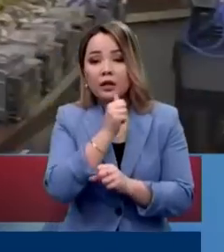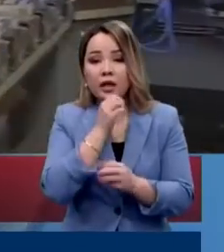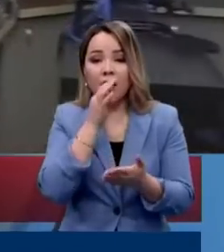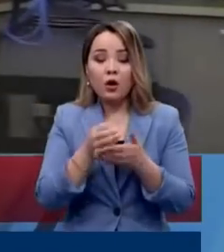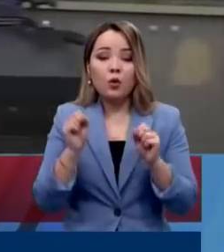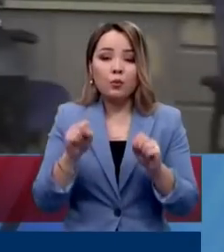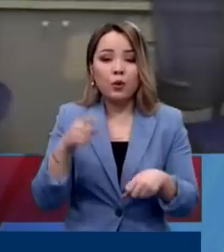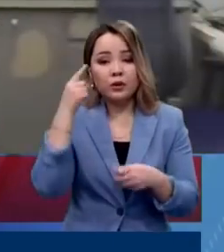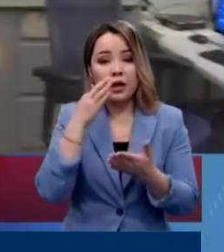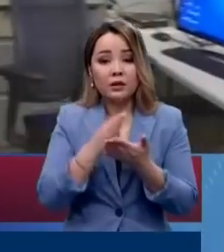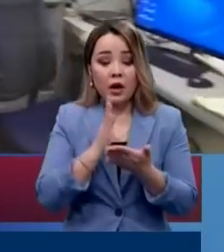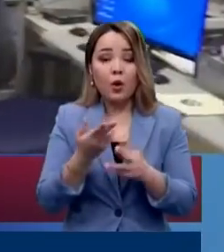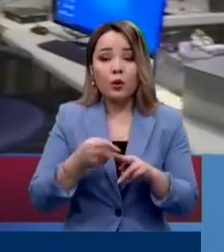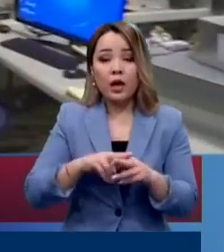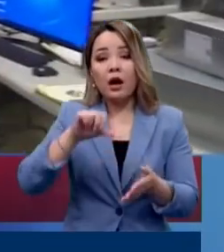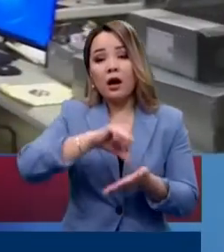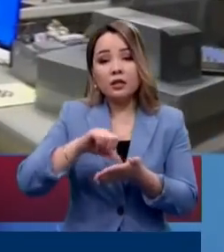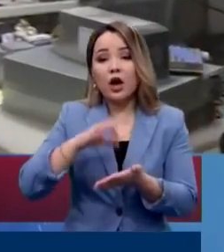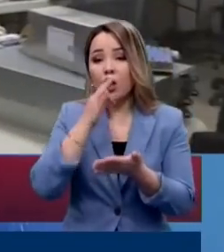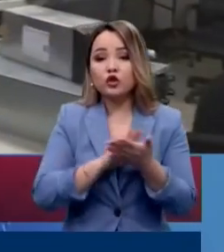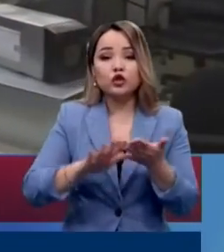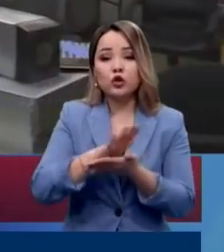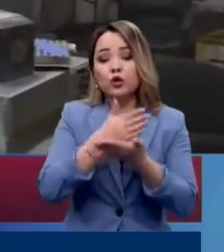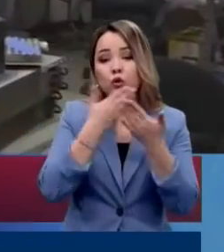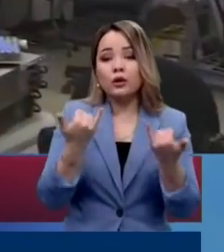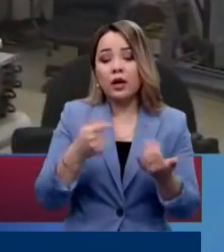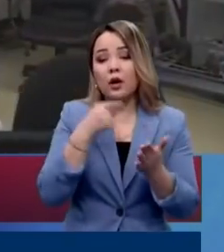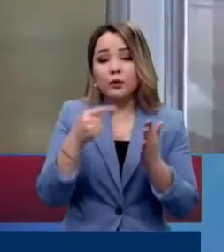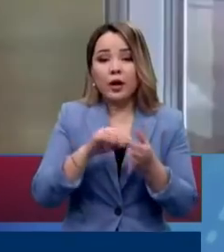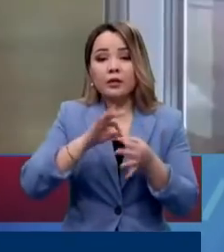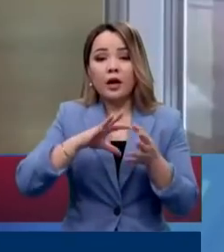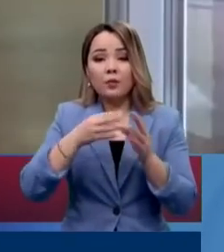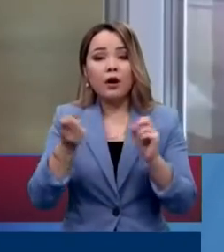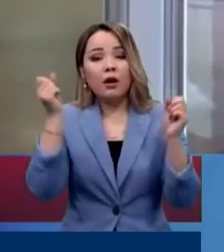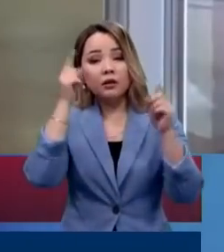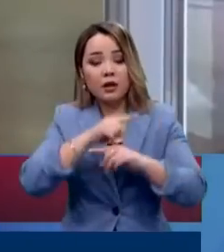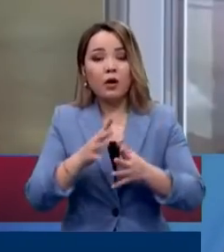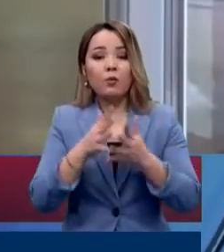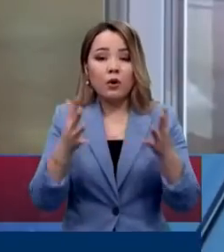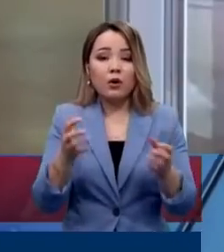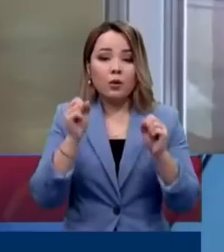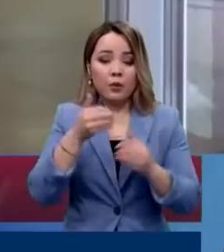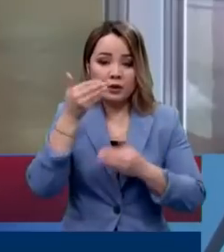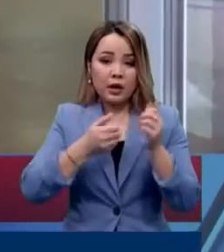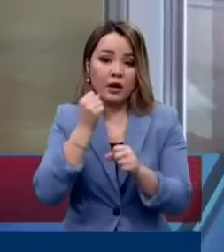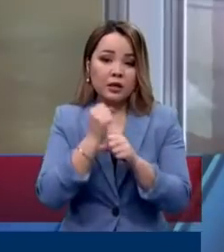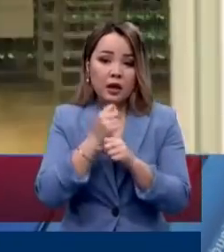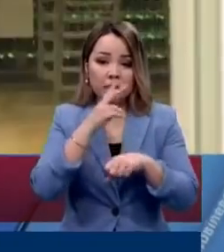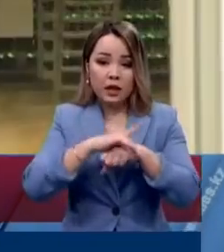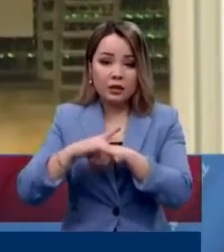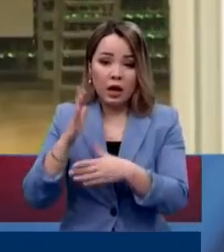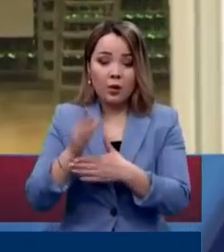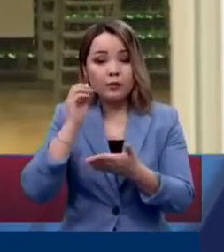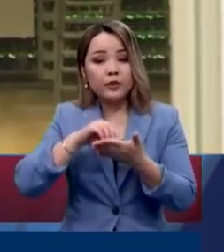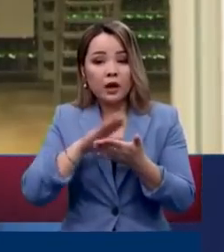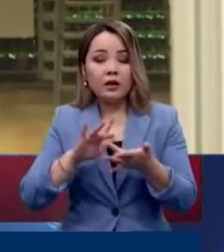отыруы мүмкін деп еді. Оған қатысты да әлі жауап жоқ. Жалпы мәселенің мәнін анықтауда машақат көп болары анық, өйткені